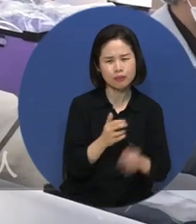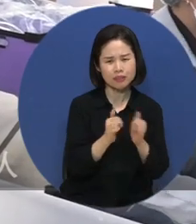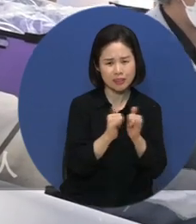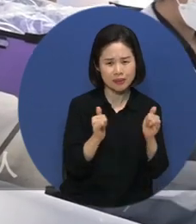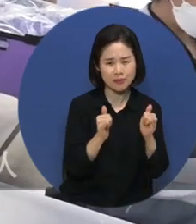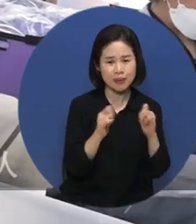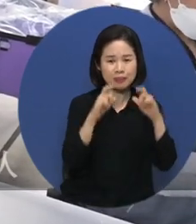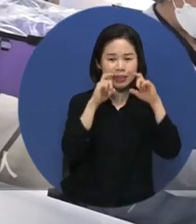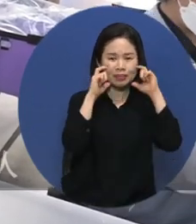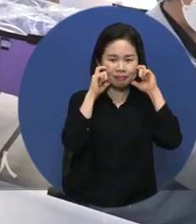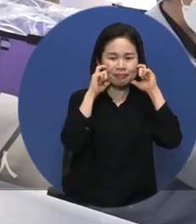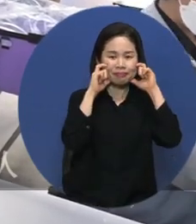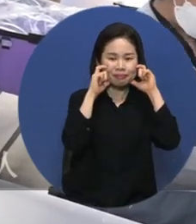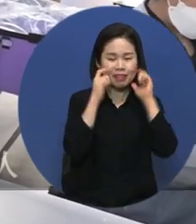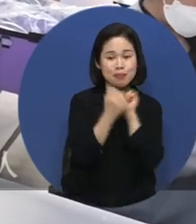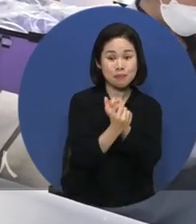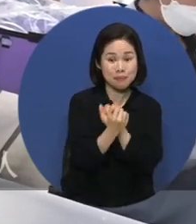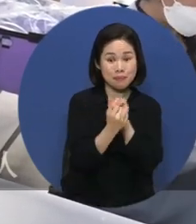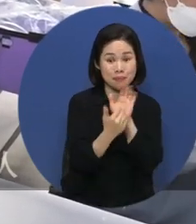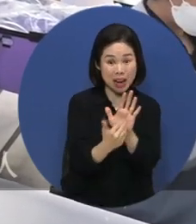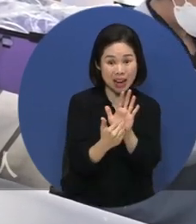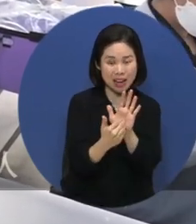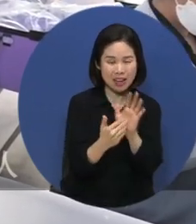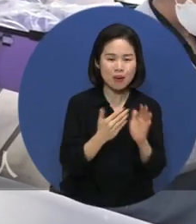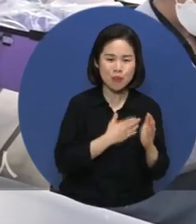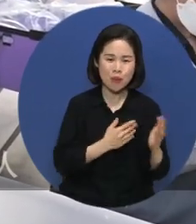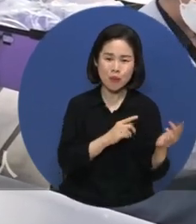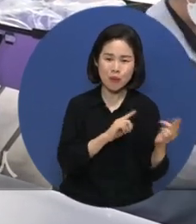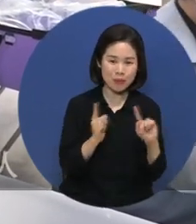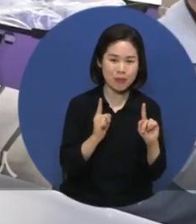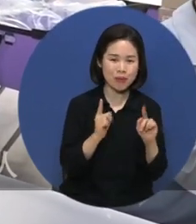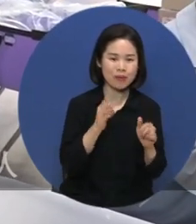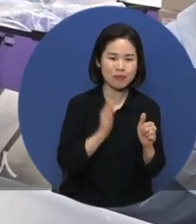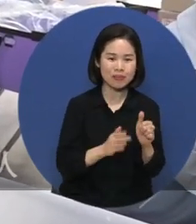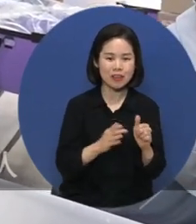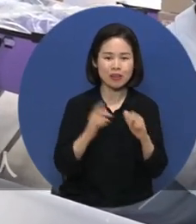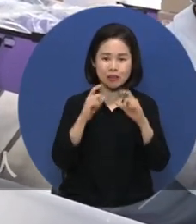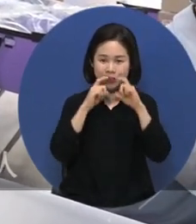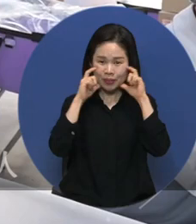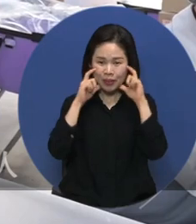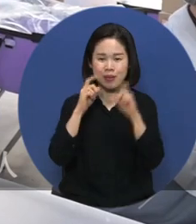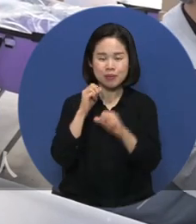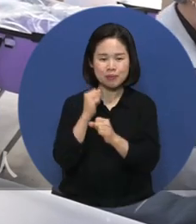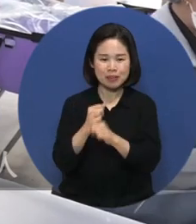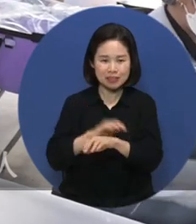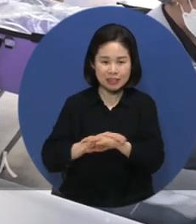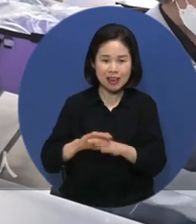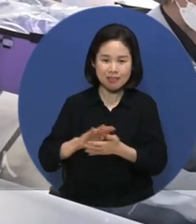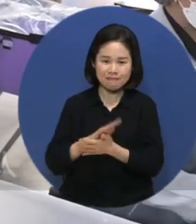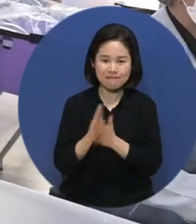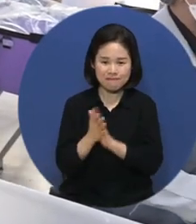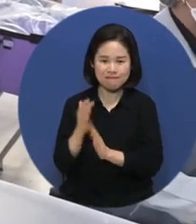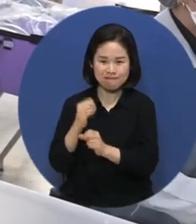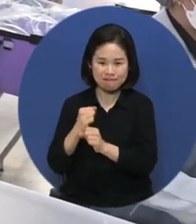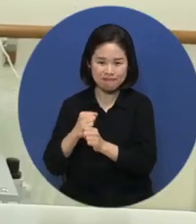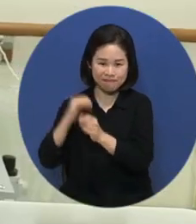좀 회복하셨으면 좋겠다는 마음으로 저희가 마스크를 성심성의껏 만들고 준비하도록 하겠습니다.